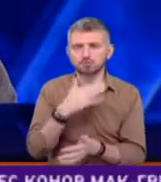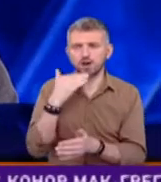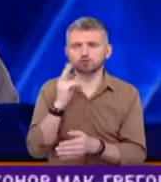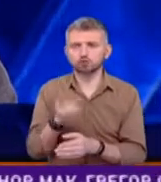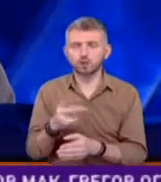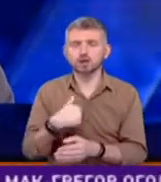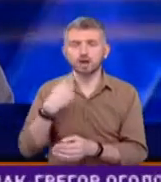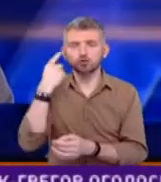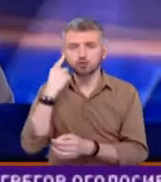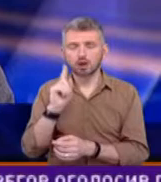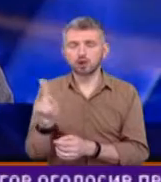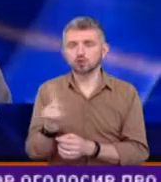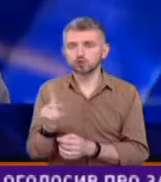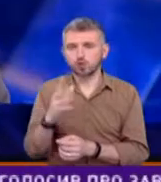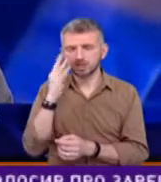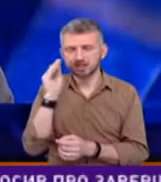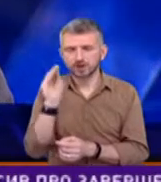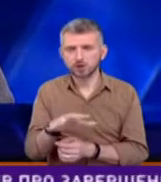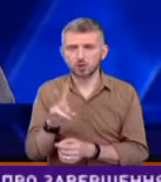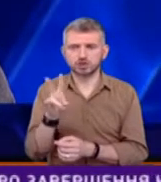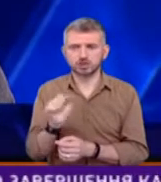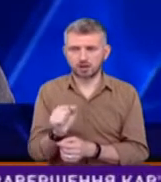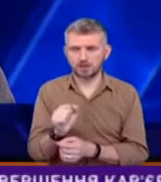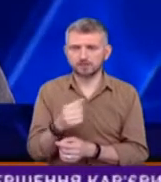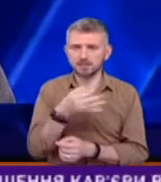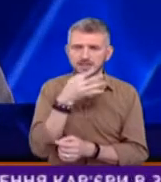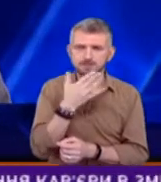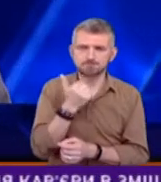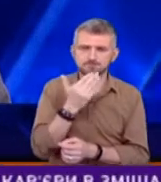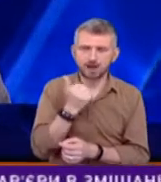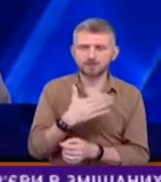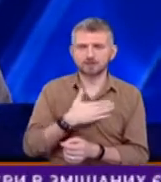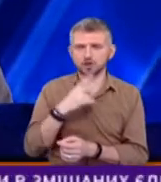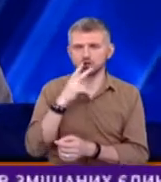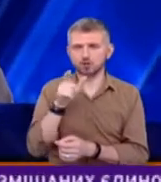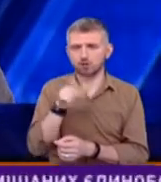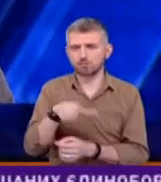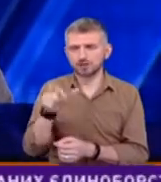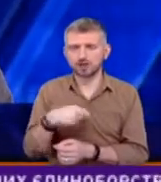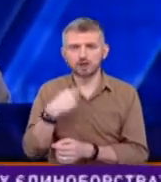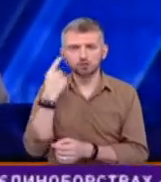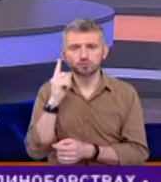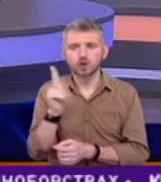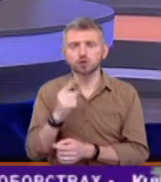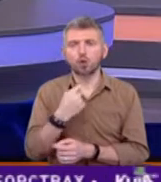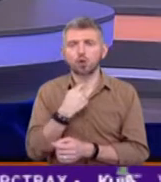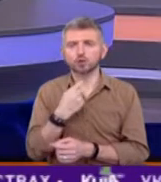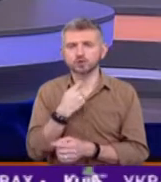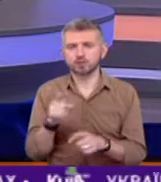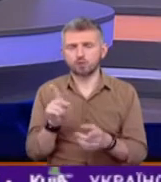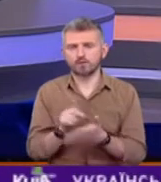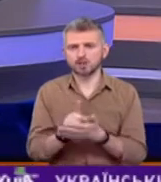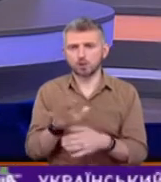Я думаю, все ж таки, що незважаючи на симпатії наших громадян, думаю, що голоси все ж таки